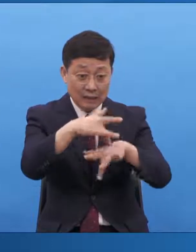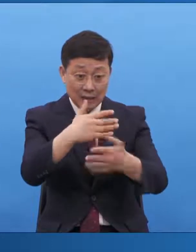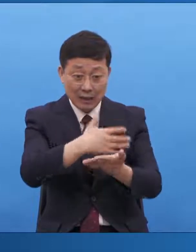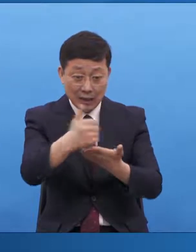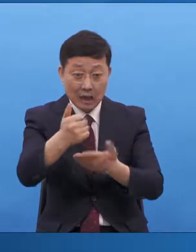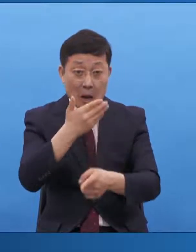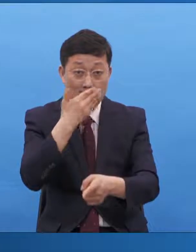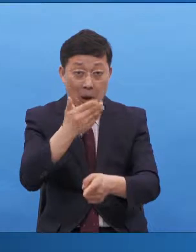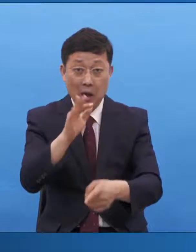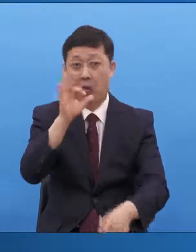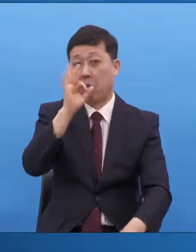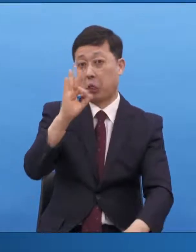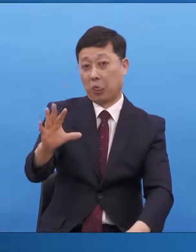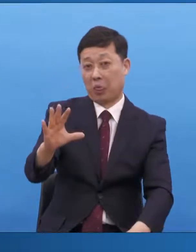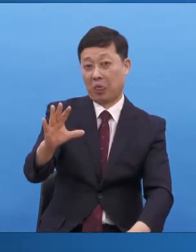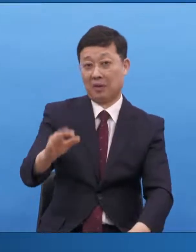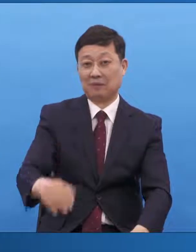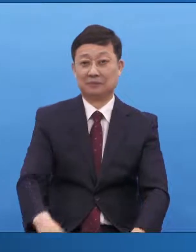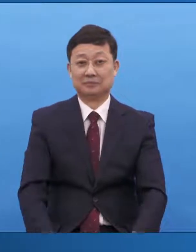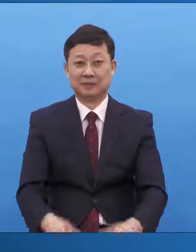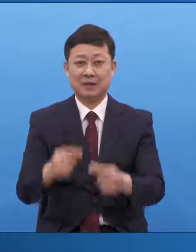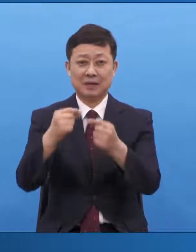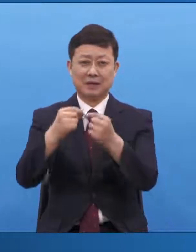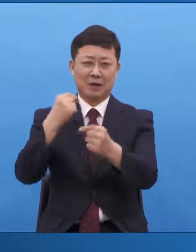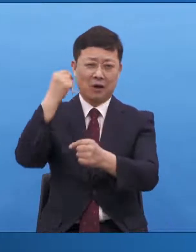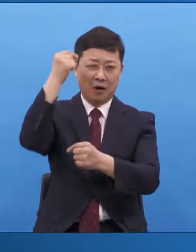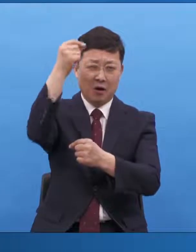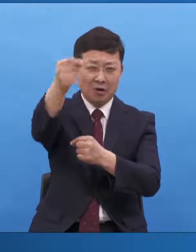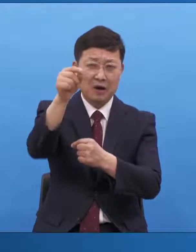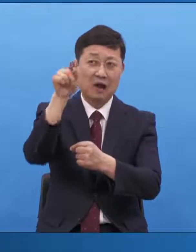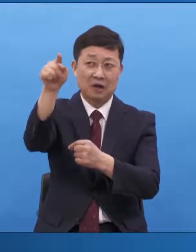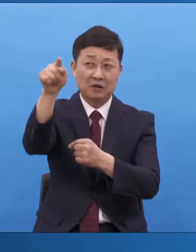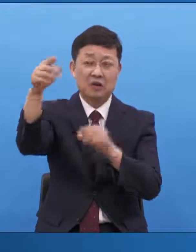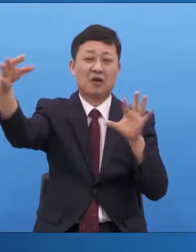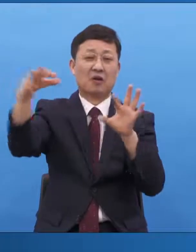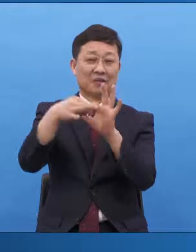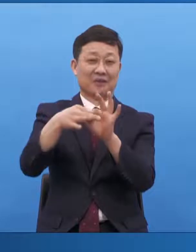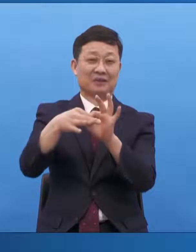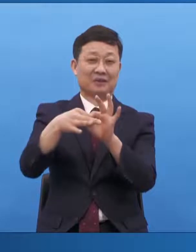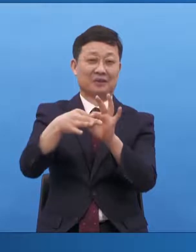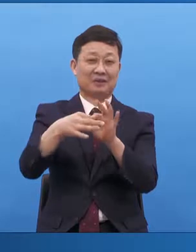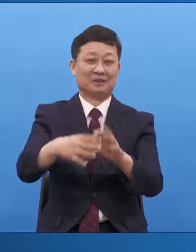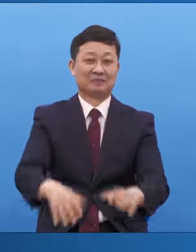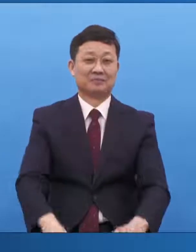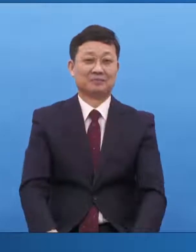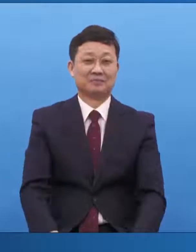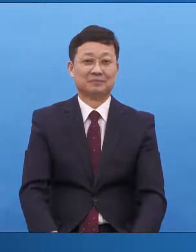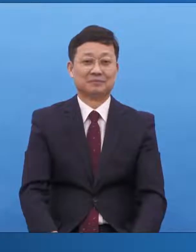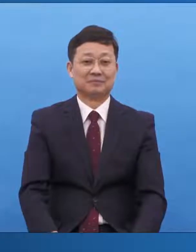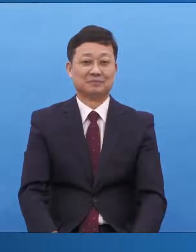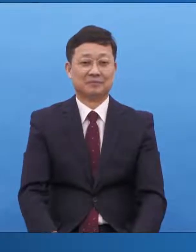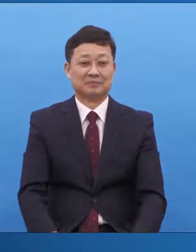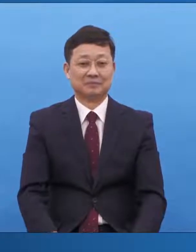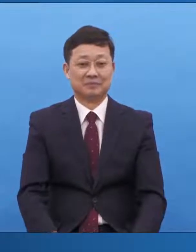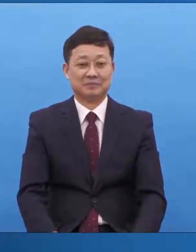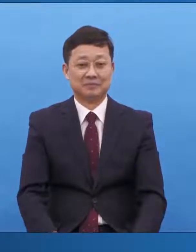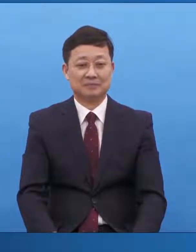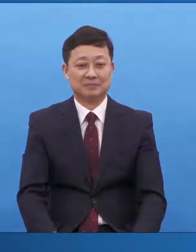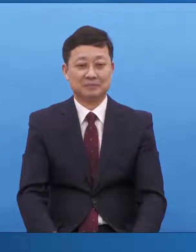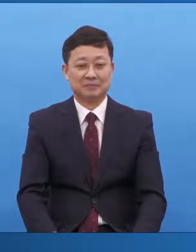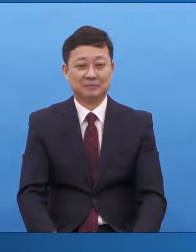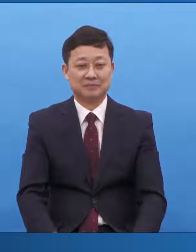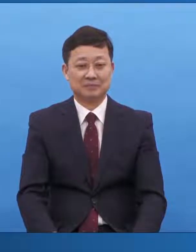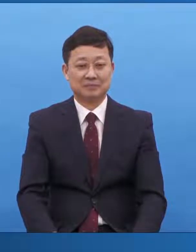the answers you received. 영원이라. Because it's eternal. 예. 외국 사람들은 모를 수 있으니까요.